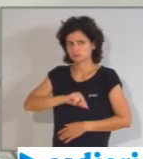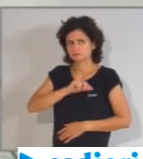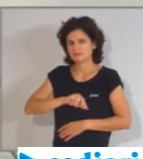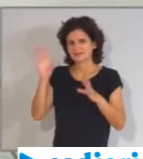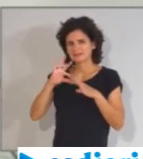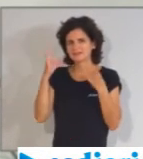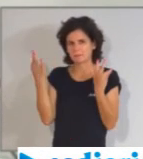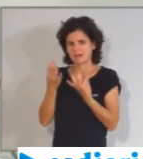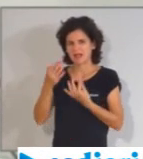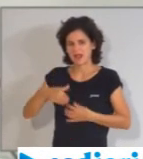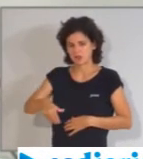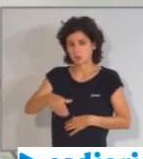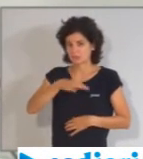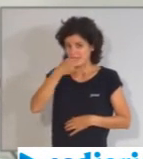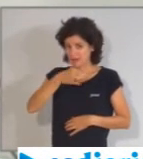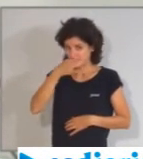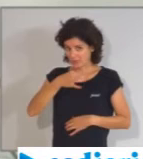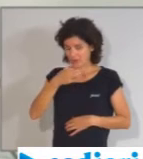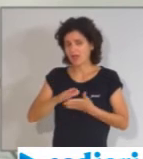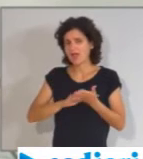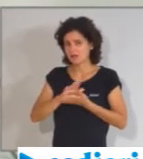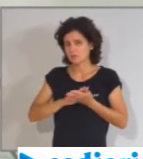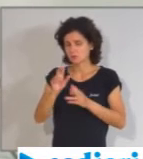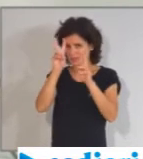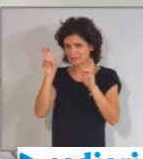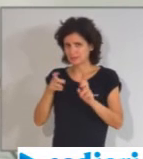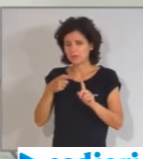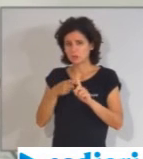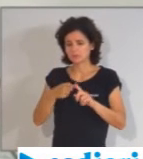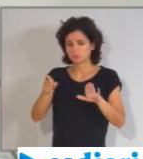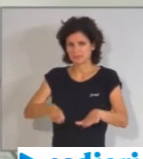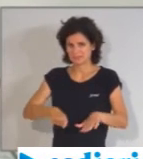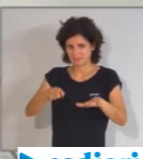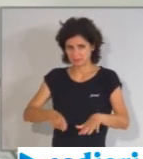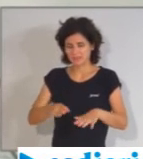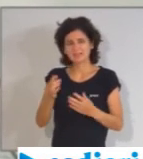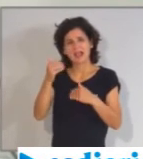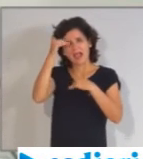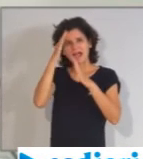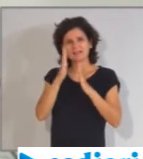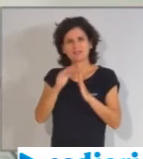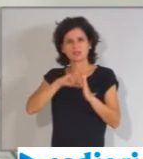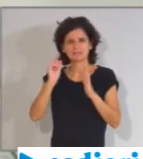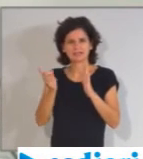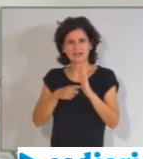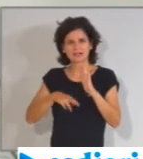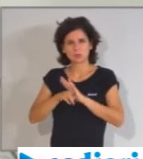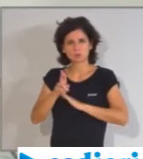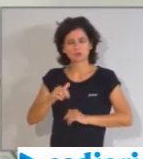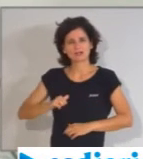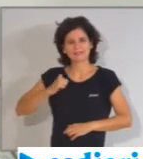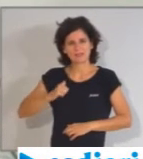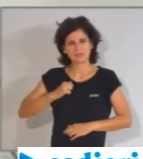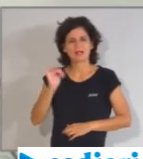que començarà quan està vesprada, com a objectiu d'aquest semestre, que és una atenció integral i recursos residencials